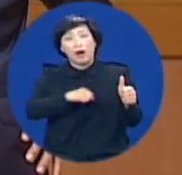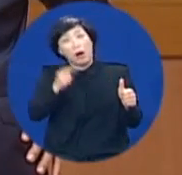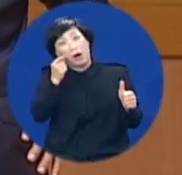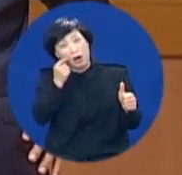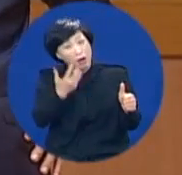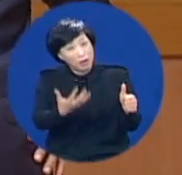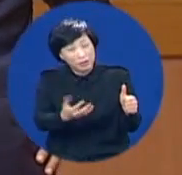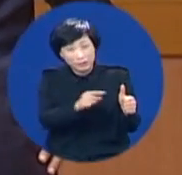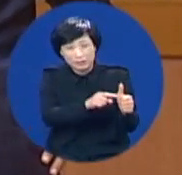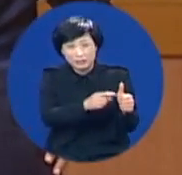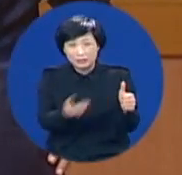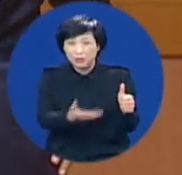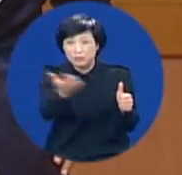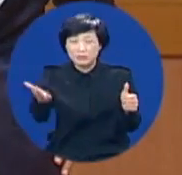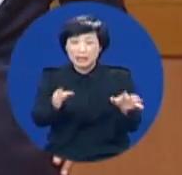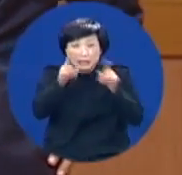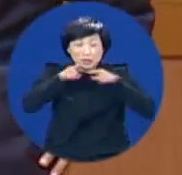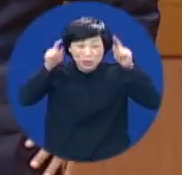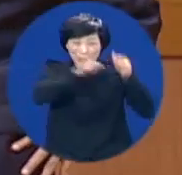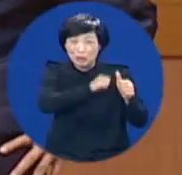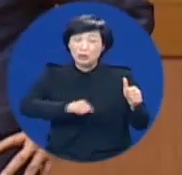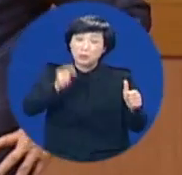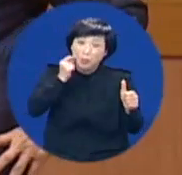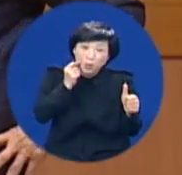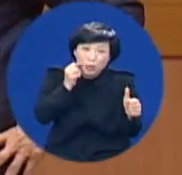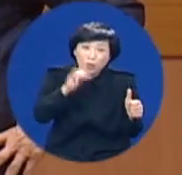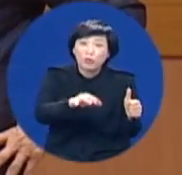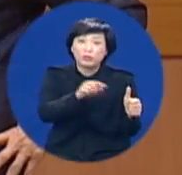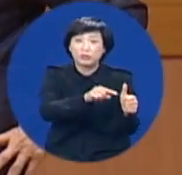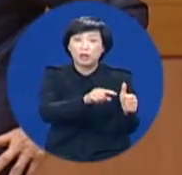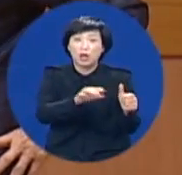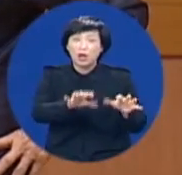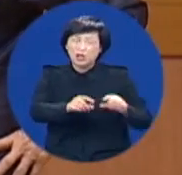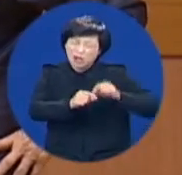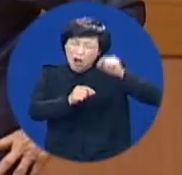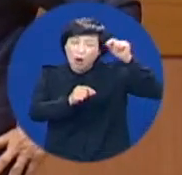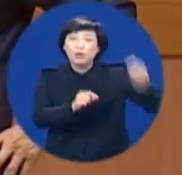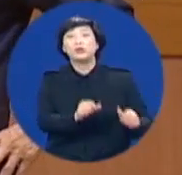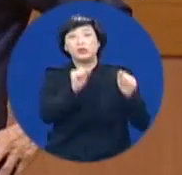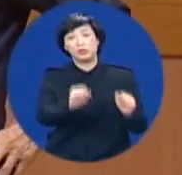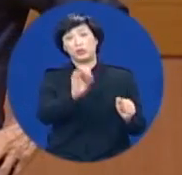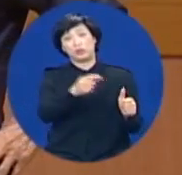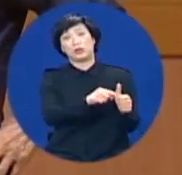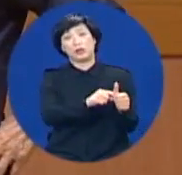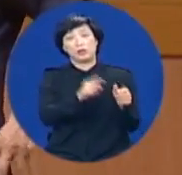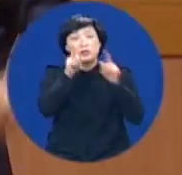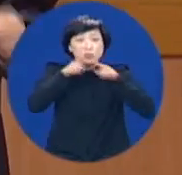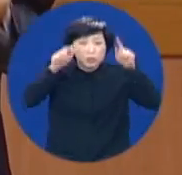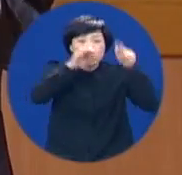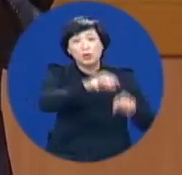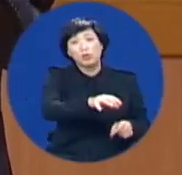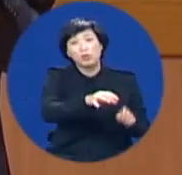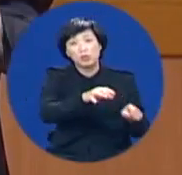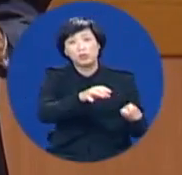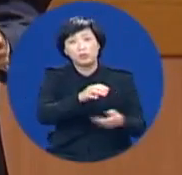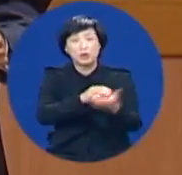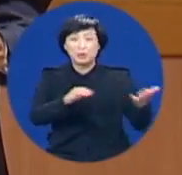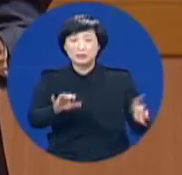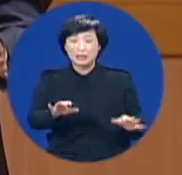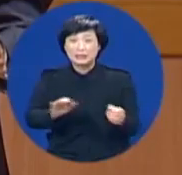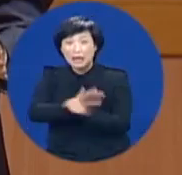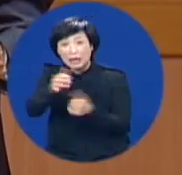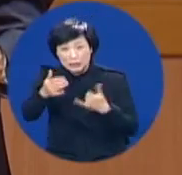견뎌갔어요? 지옥은 견딜 수 없는데 영원히 견뎌야 하는 게 지옥이요.